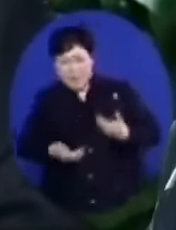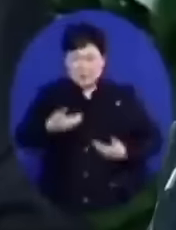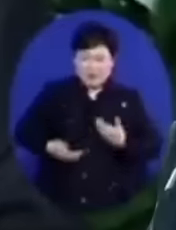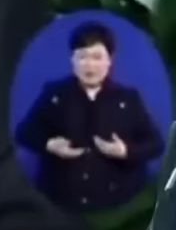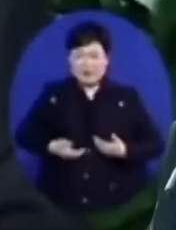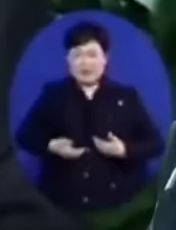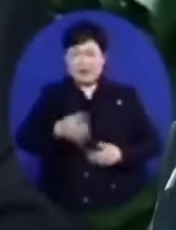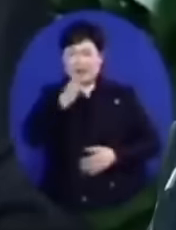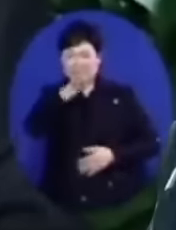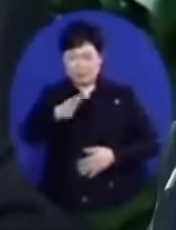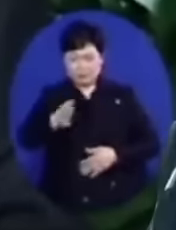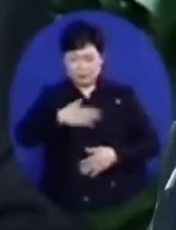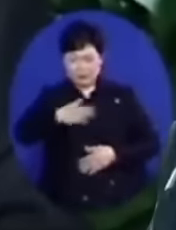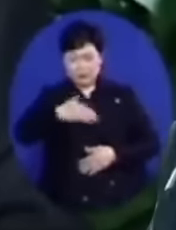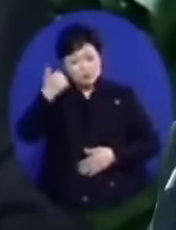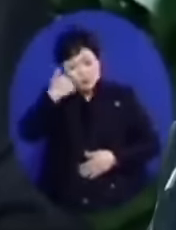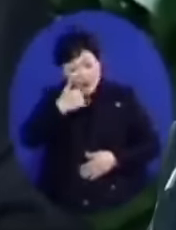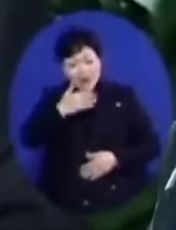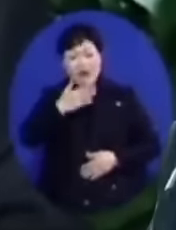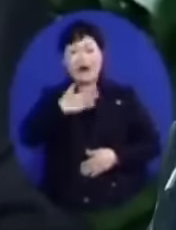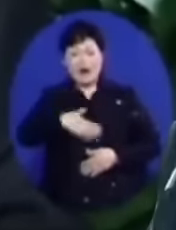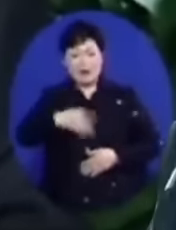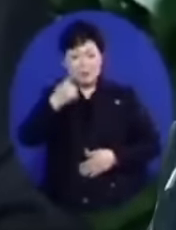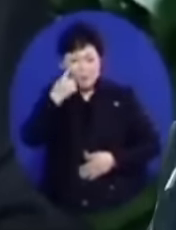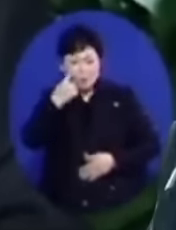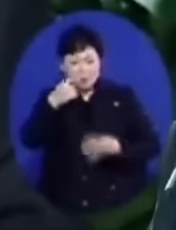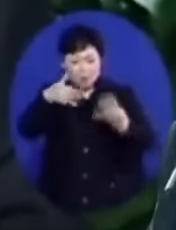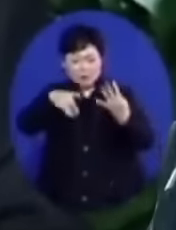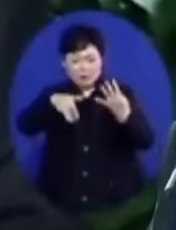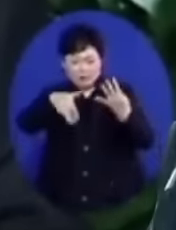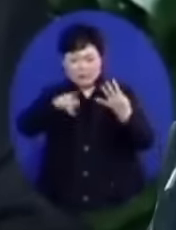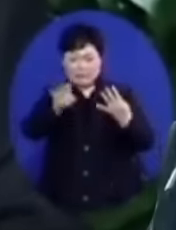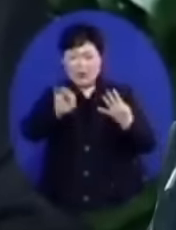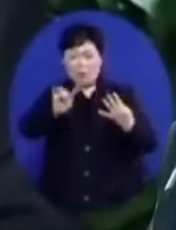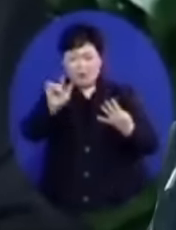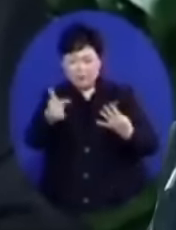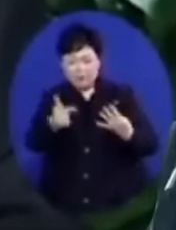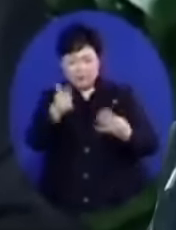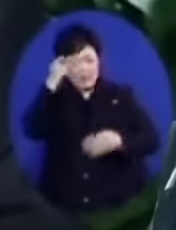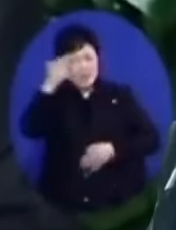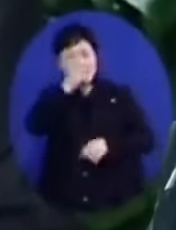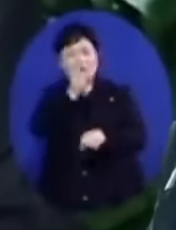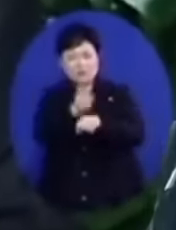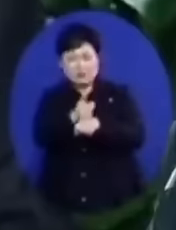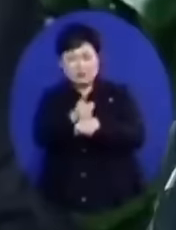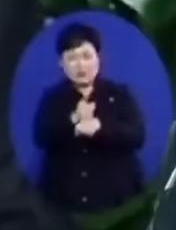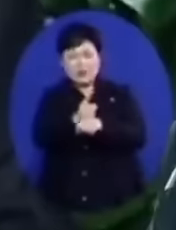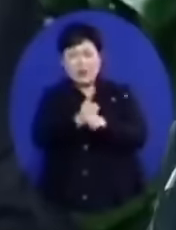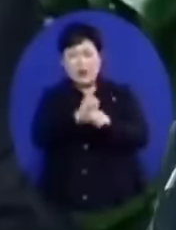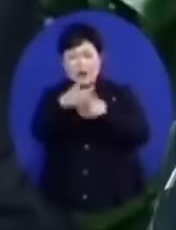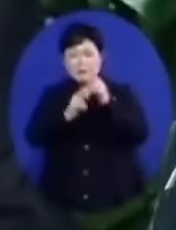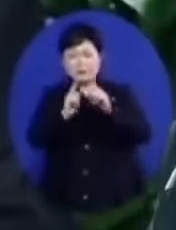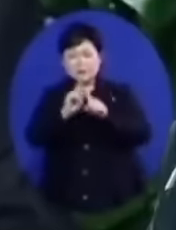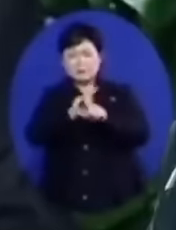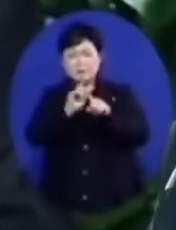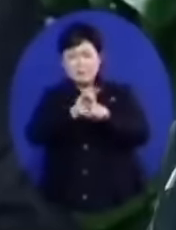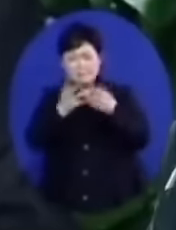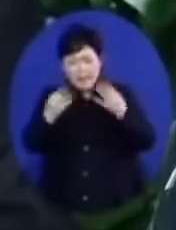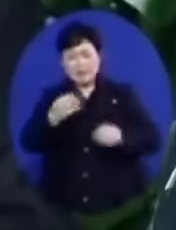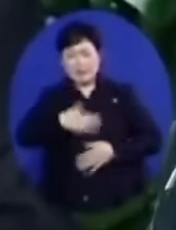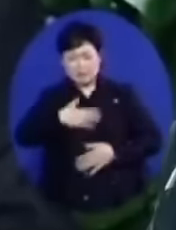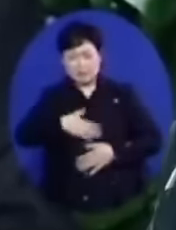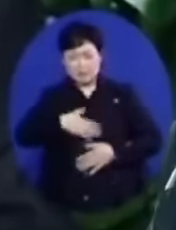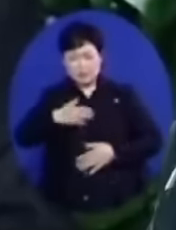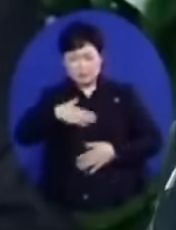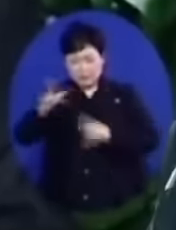자기 정체성도 알아보고 또 4차원의 영성도 알아봐야 되는 것입니다. 말씀을 많이 알아도 그 말씀이 자기